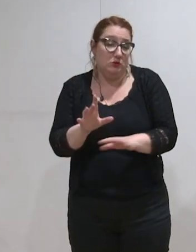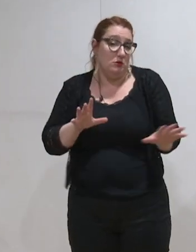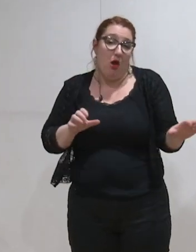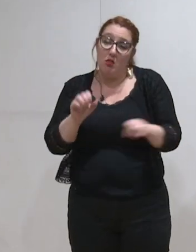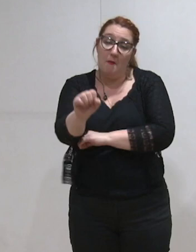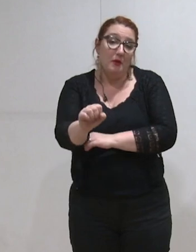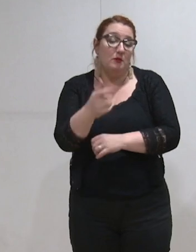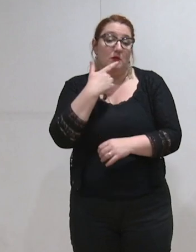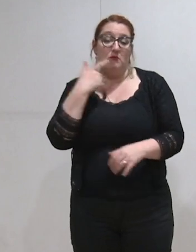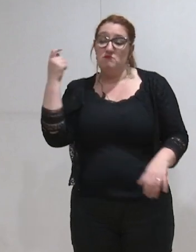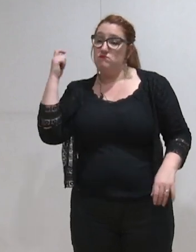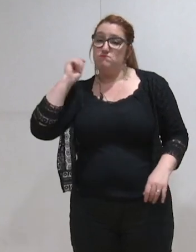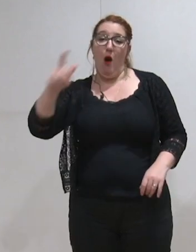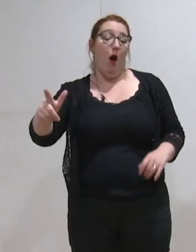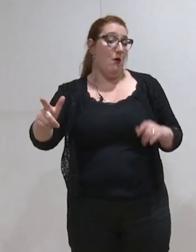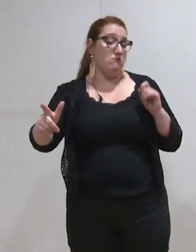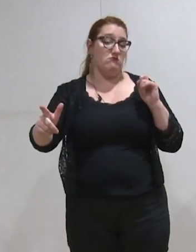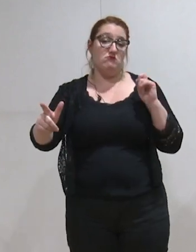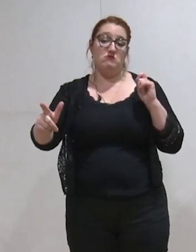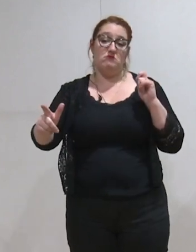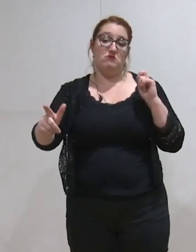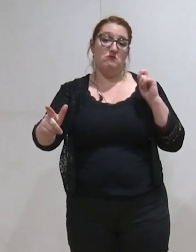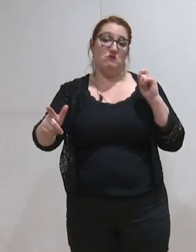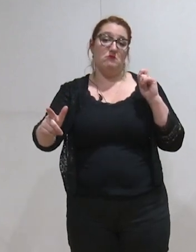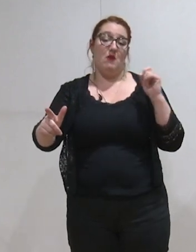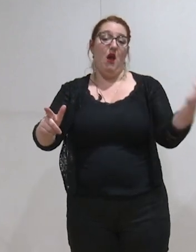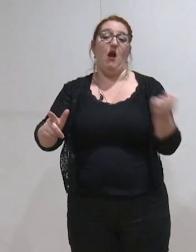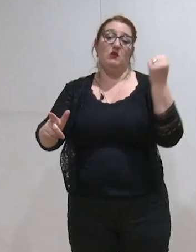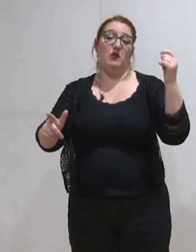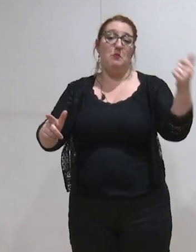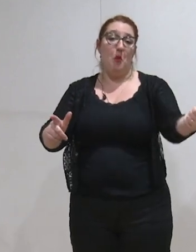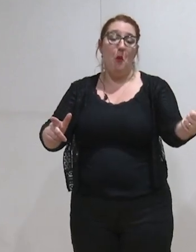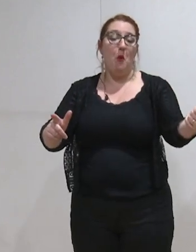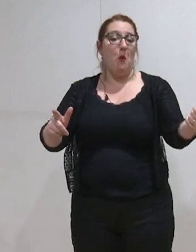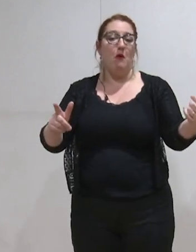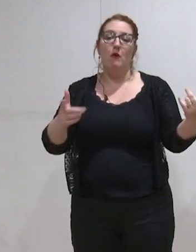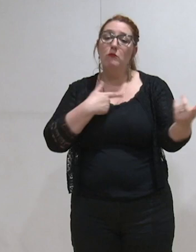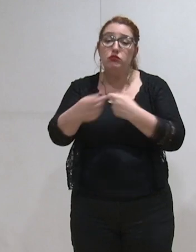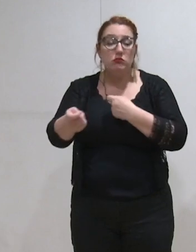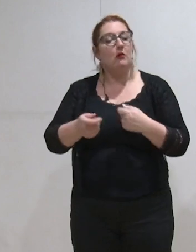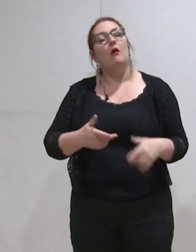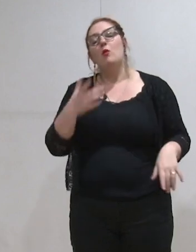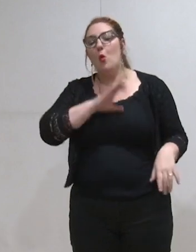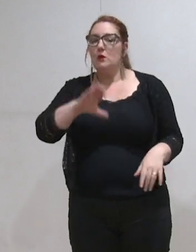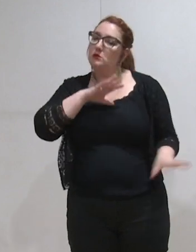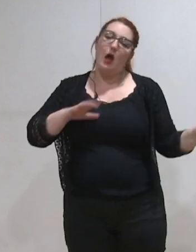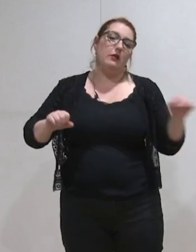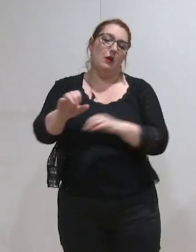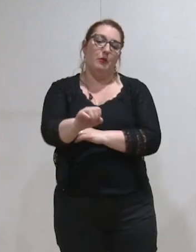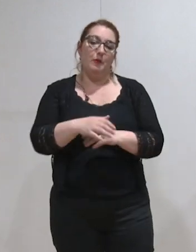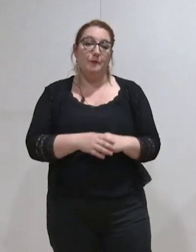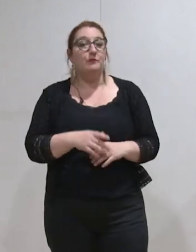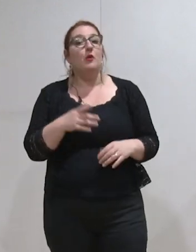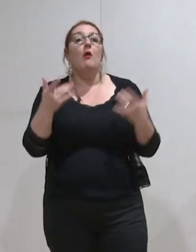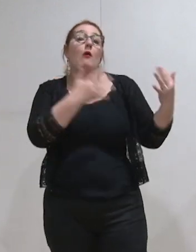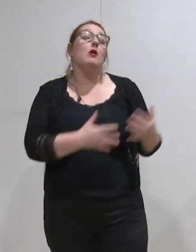subvention attribué et entre guillemets un volume d'activité qu'on a déterminé d'une manière particulière si jamais ça vous